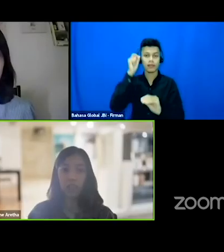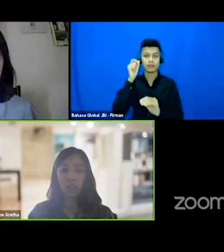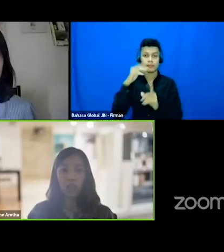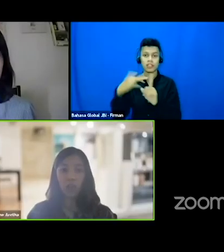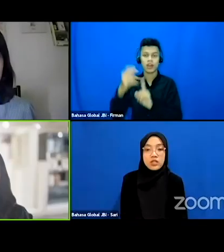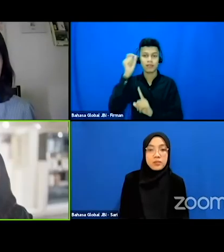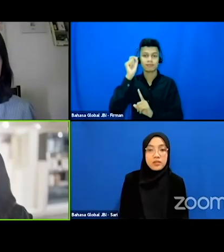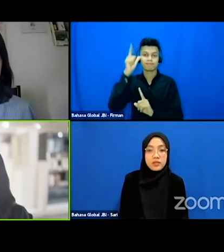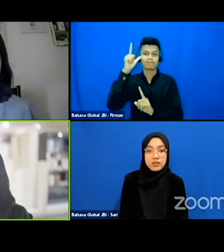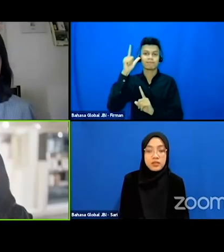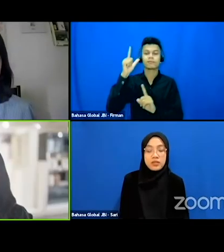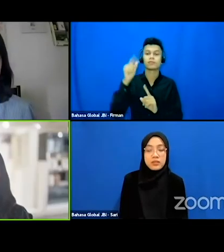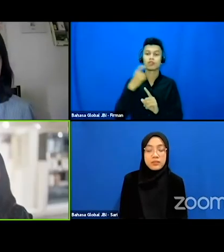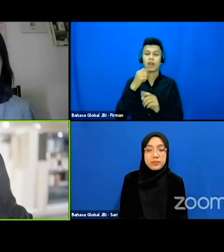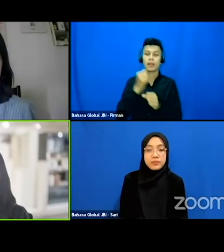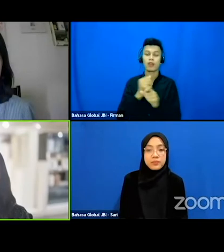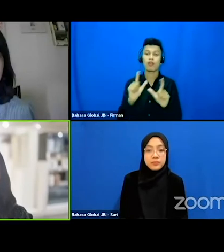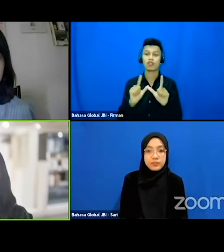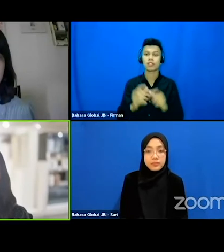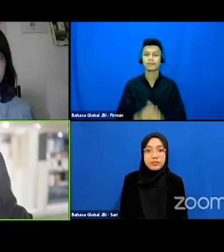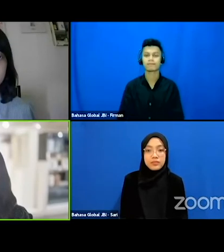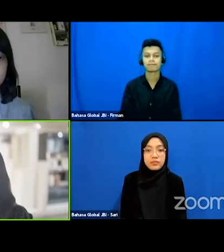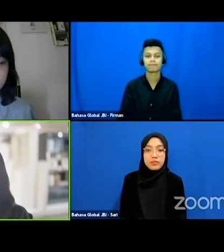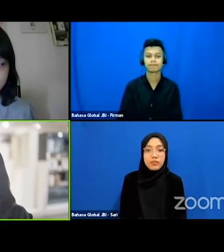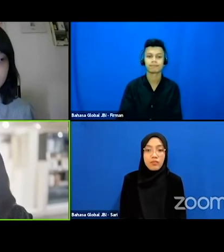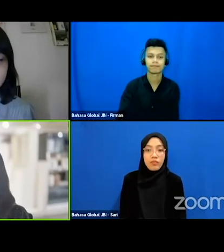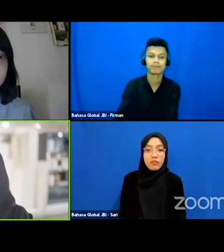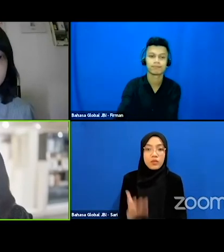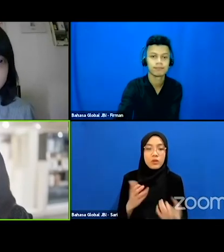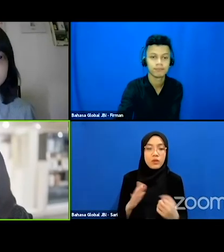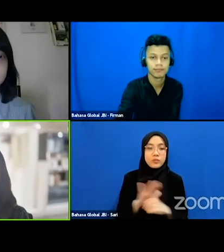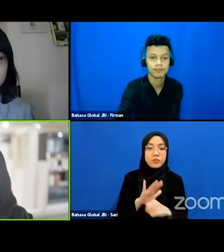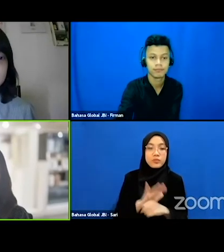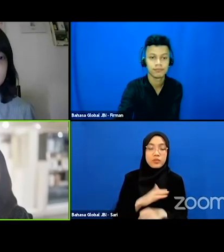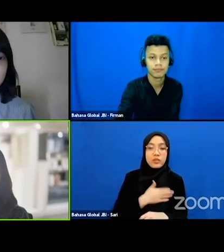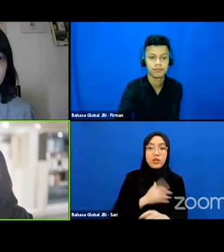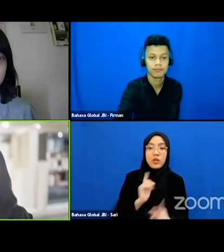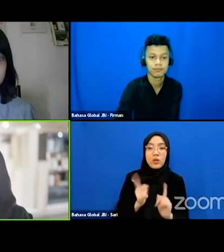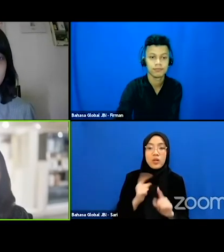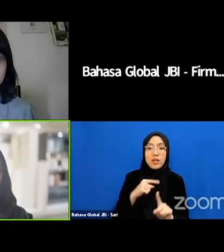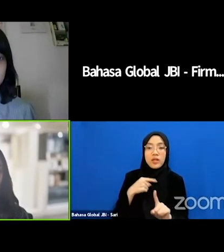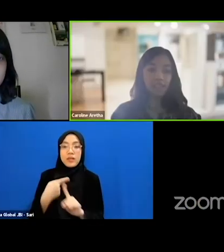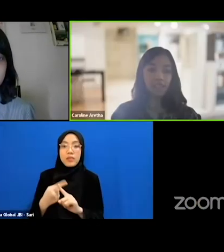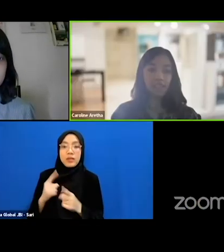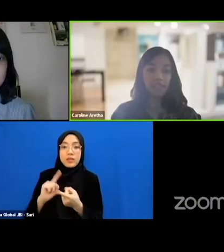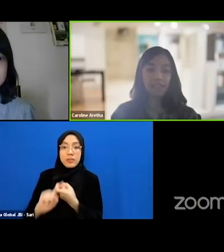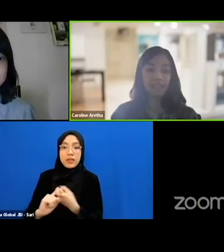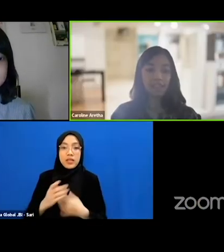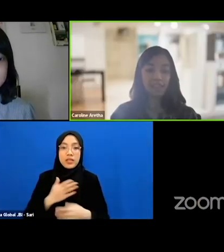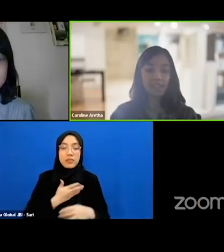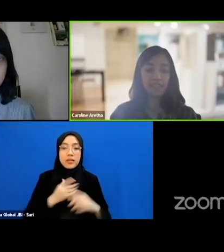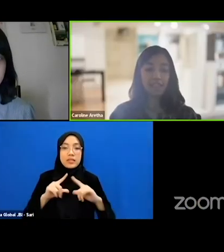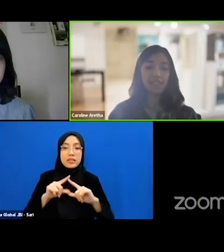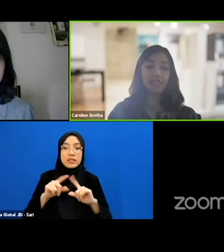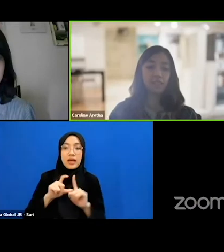masyarakat mungkin A itu saja dari saya mungkin kalau ada tambahan dari rekan saya Mas Adit